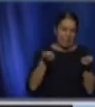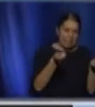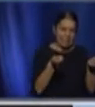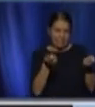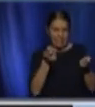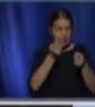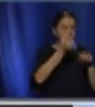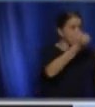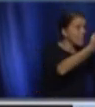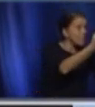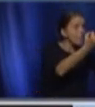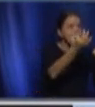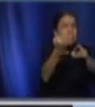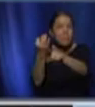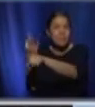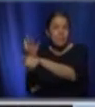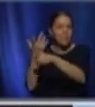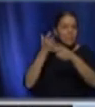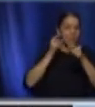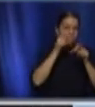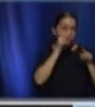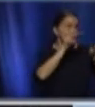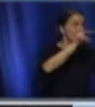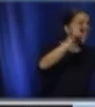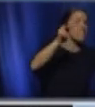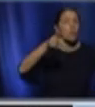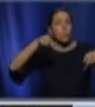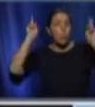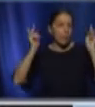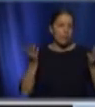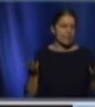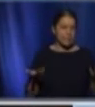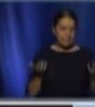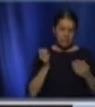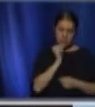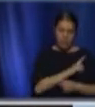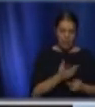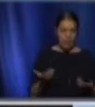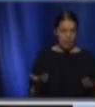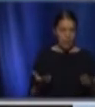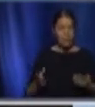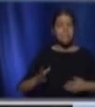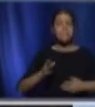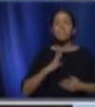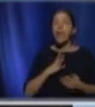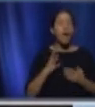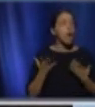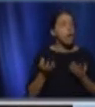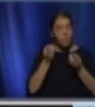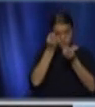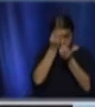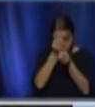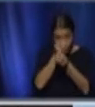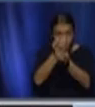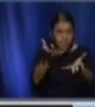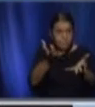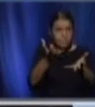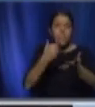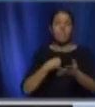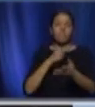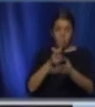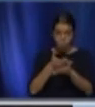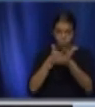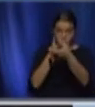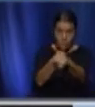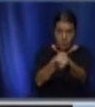fais appel, je fais confiance aux Québécois. Tous les Québécois qui sont capables